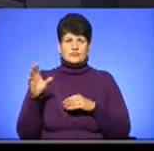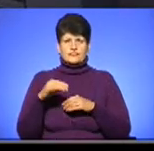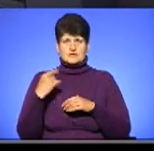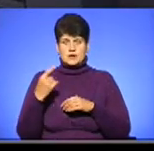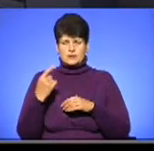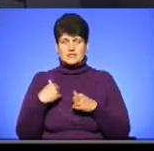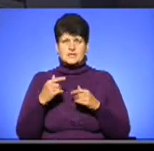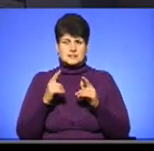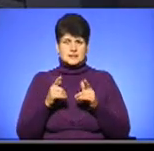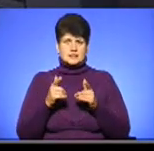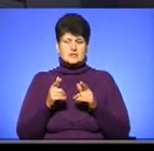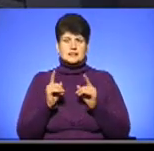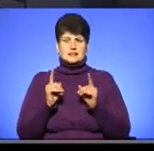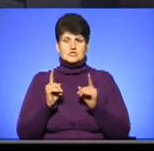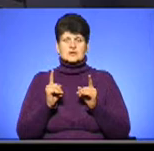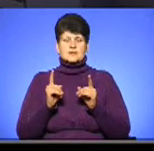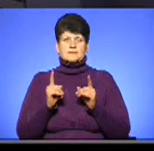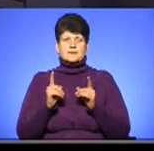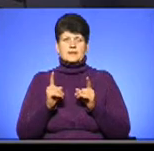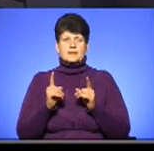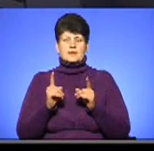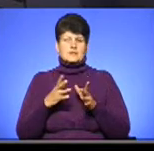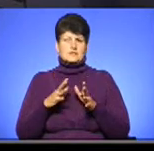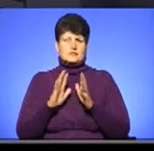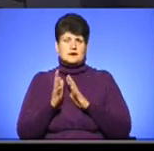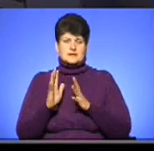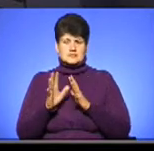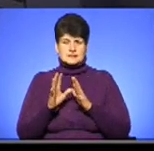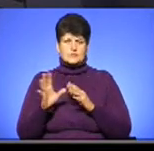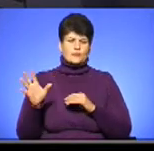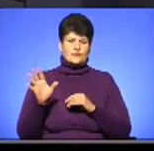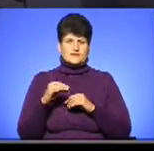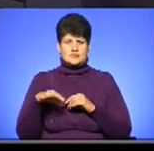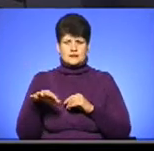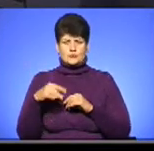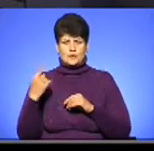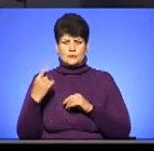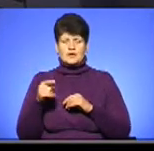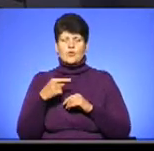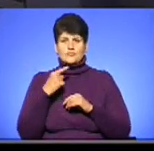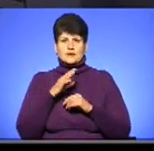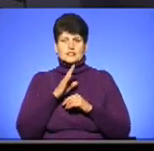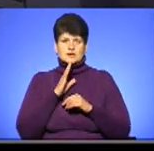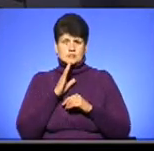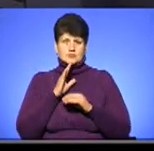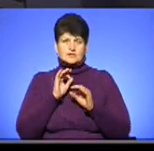я згодний з тим, що це лише мисливські угіддя, йде розкидання по всій території області, тому що, я казала, жителька, ще й вийшла